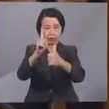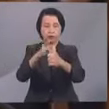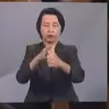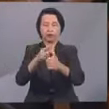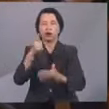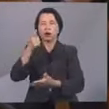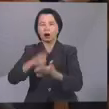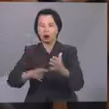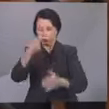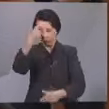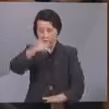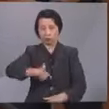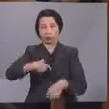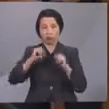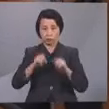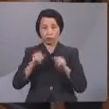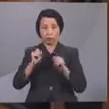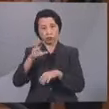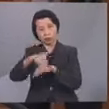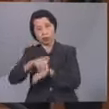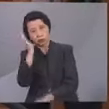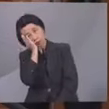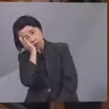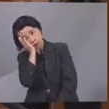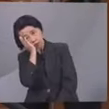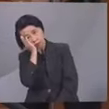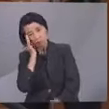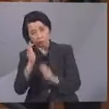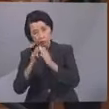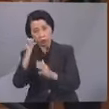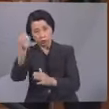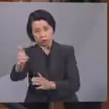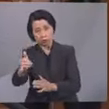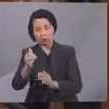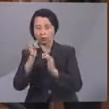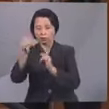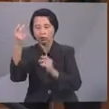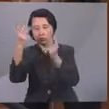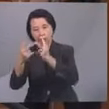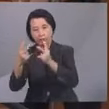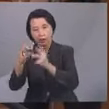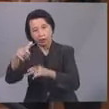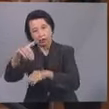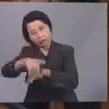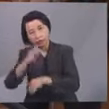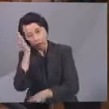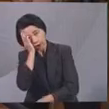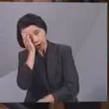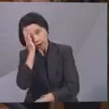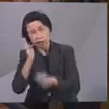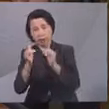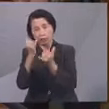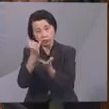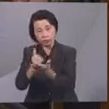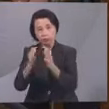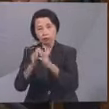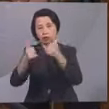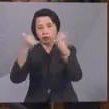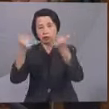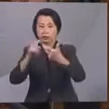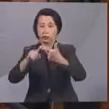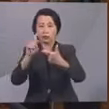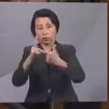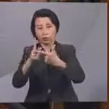Dan apakah seseorang tu dibenarkan bermalam di rumah yang dilawat tu? Dan kalau dia masih berada dalam rumah tu pada hari raya